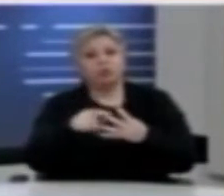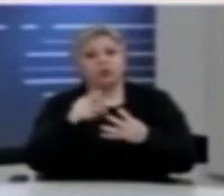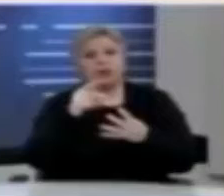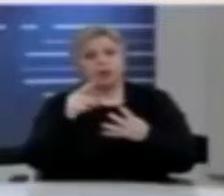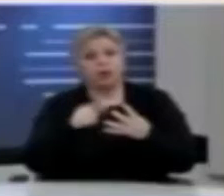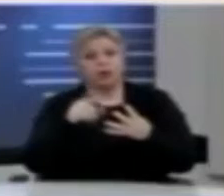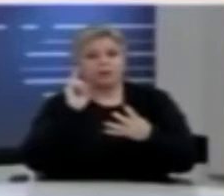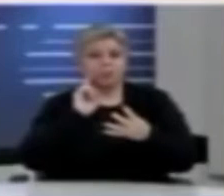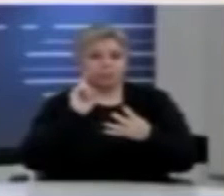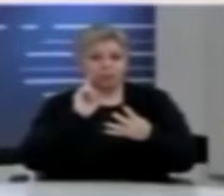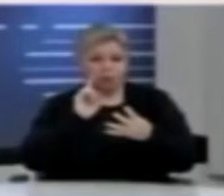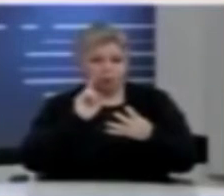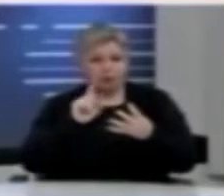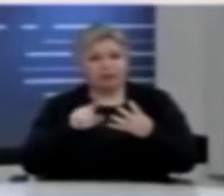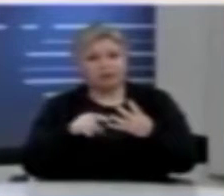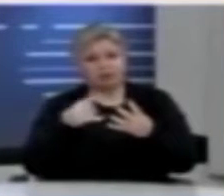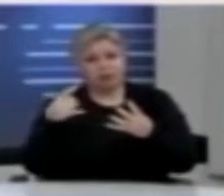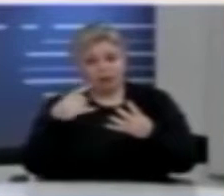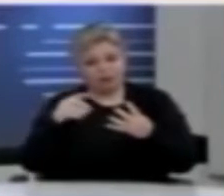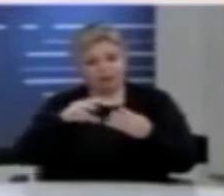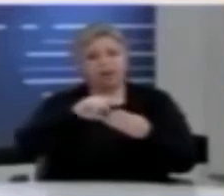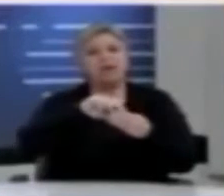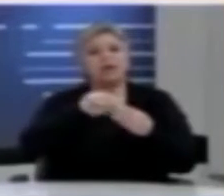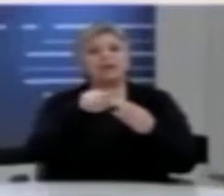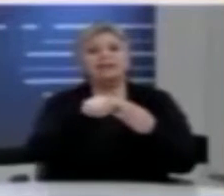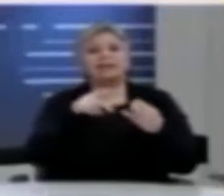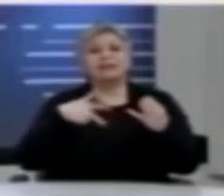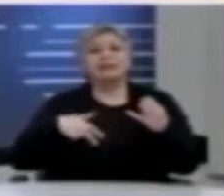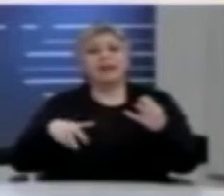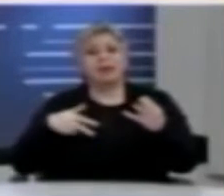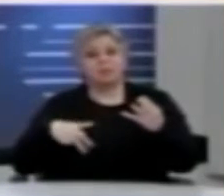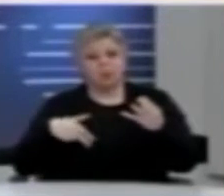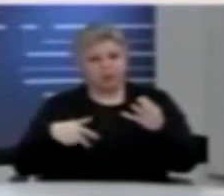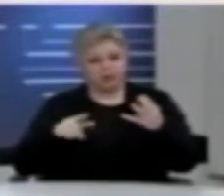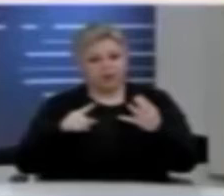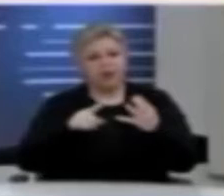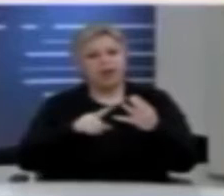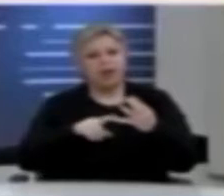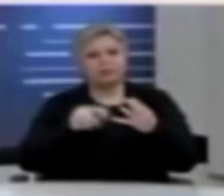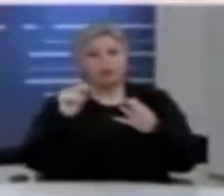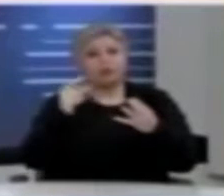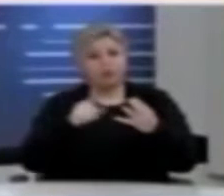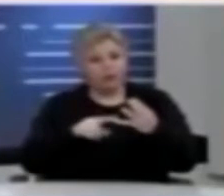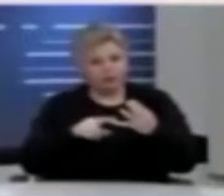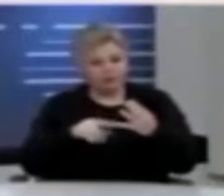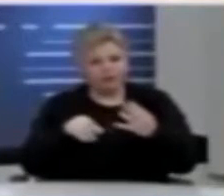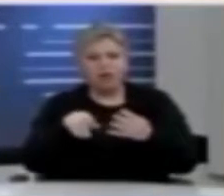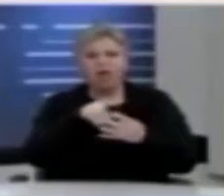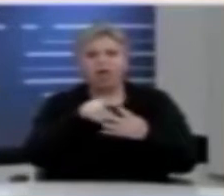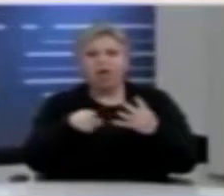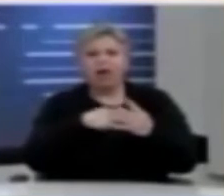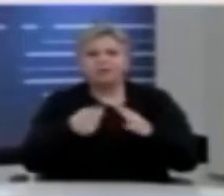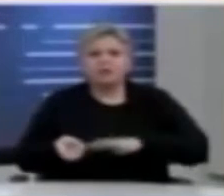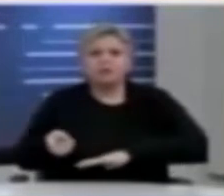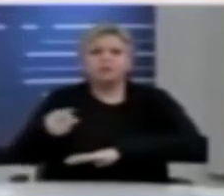Παπακώστα και ο κύριος Ζουράρης, δεν μπήκαν καν στον κόπο να ανέβουν στο βήμα και